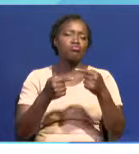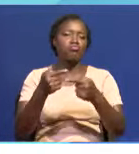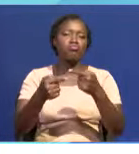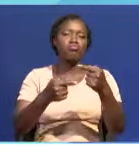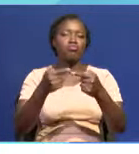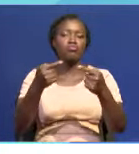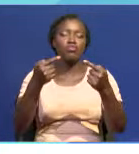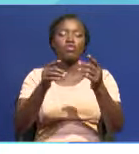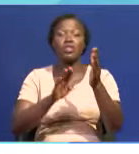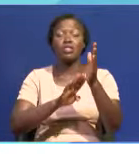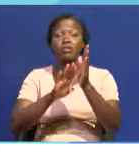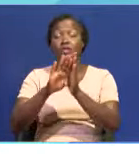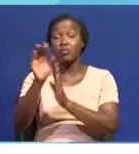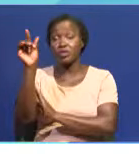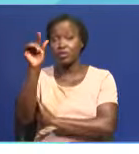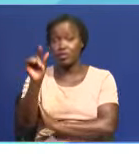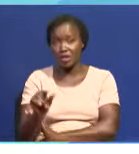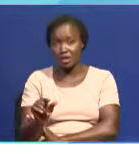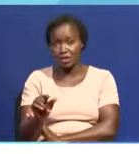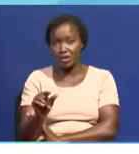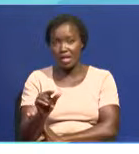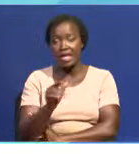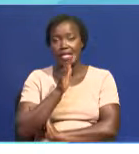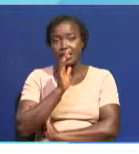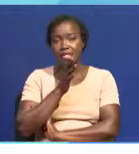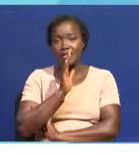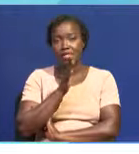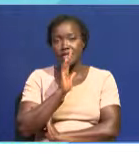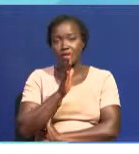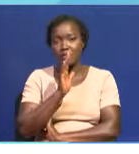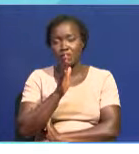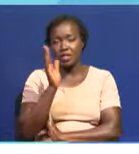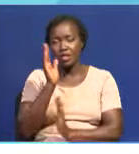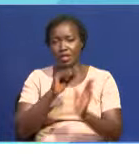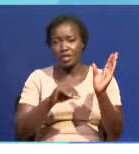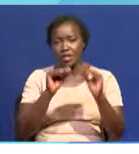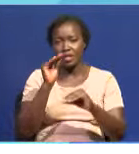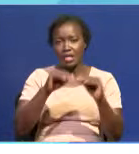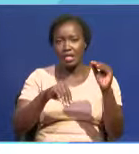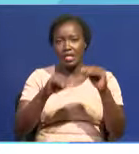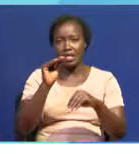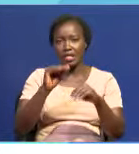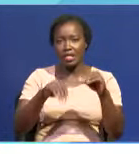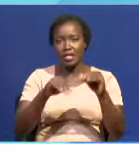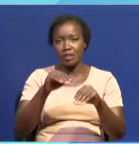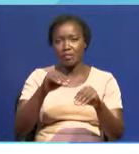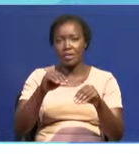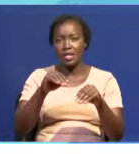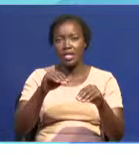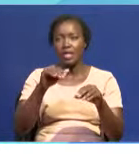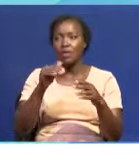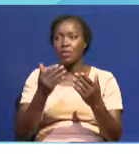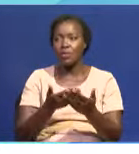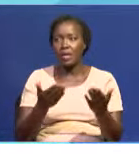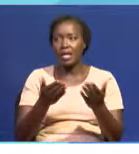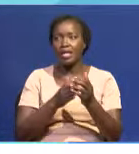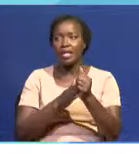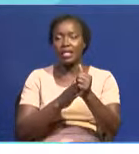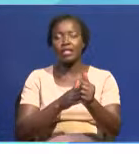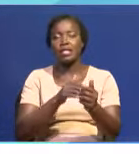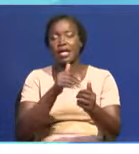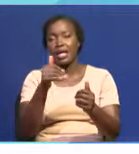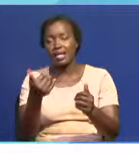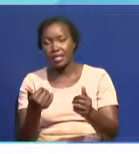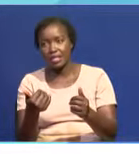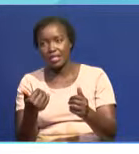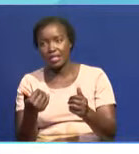ya ustawi wa eneo hilo. B alikuwa akizungumza katika hafla ya kuchangisha pesa huko Kipkaren ambako aliandamana na viongozi wengine,